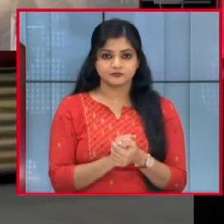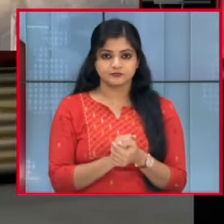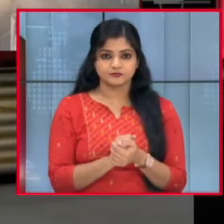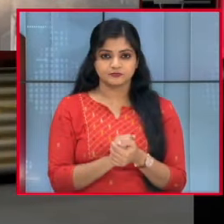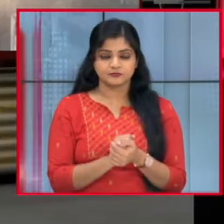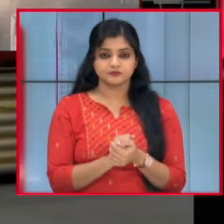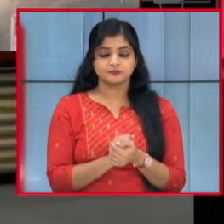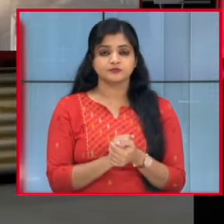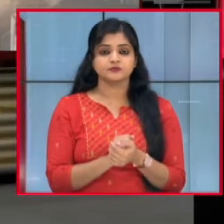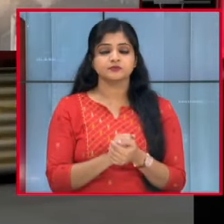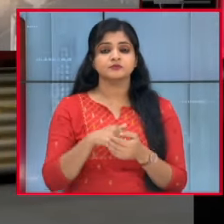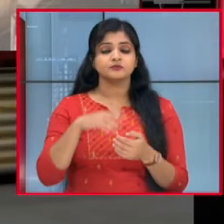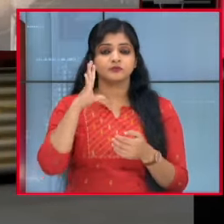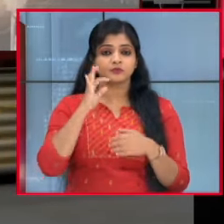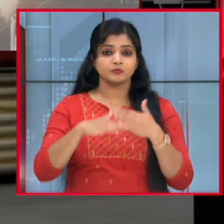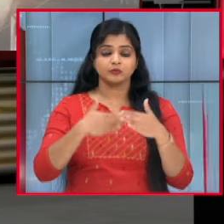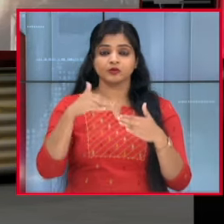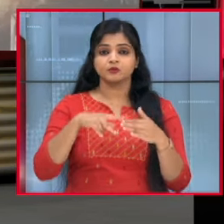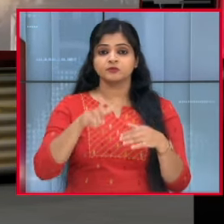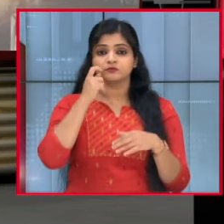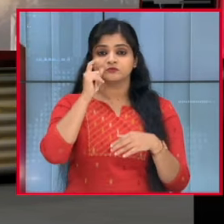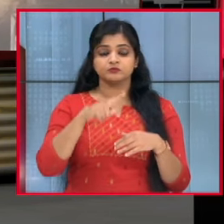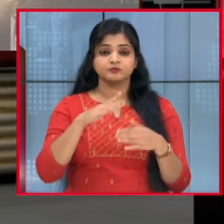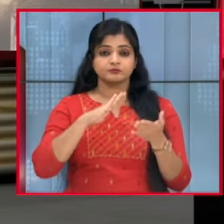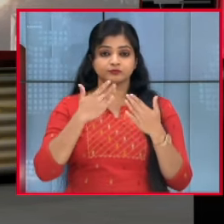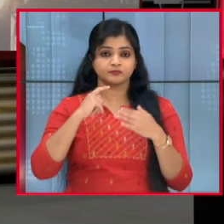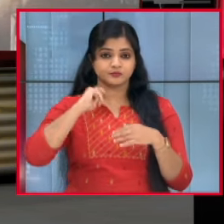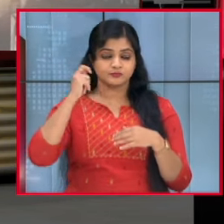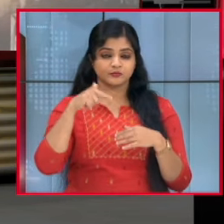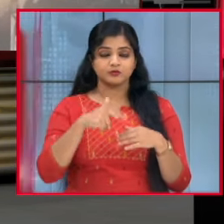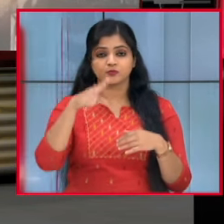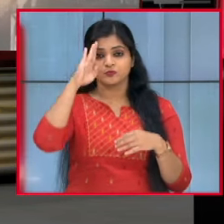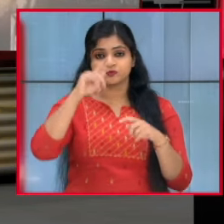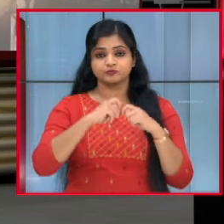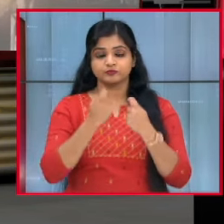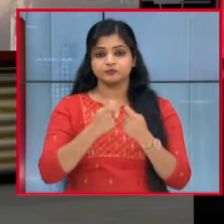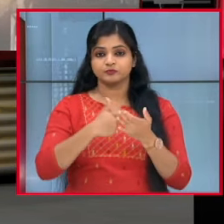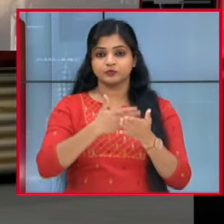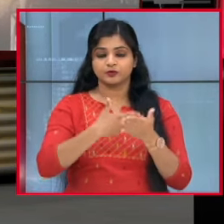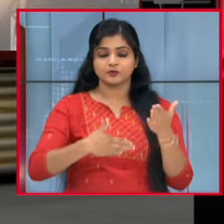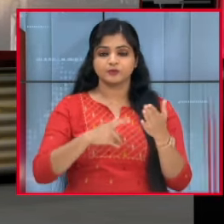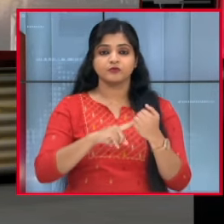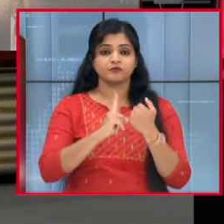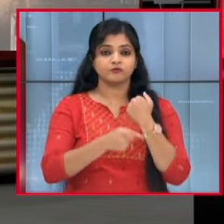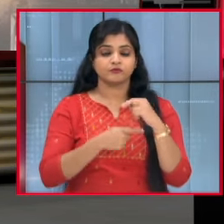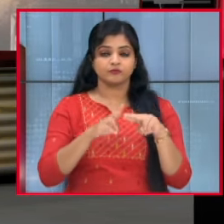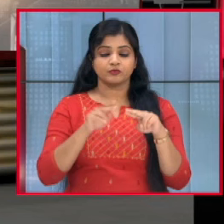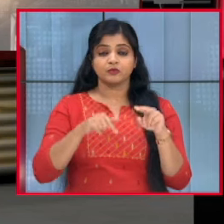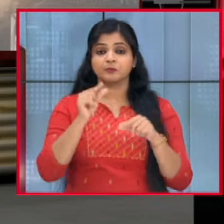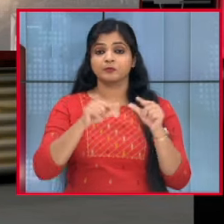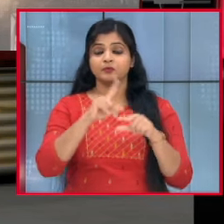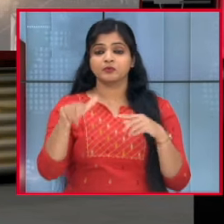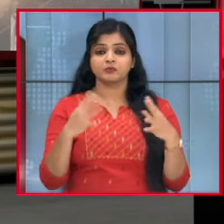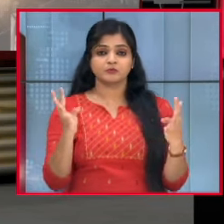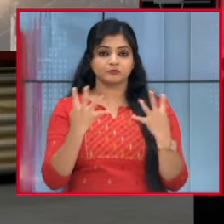വിശദാംശങ്ങൾ നൽകിയ. അനാസ്ഥക്കാലഭാവത്തിന് ഒടുവിൽ വിശ്വനാഥന്റെ മരണവുമായി ആത്മഹത്യയുമായി ബന്ധപ്പെട്ട് പോലീസിന്റെ റിപ്പോർട്ടിൽ ഒടുവിൽ അത് ആൾക്കൂട്ട വിചാരണ